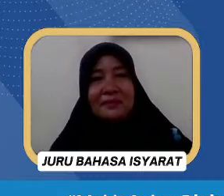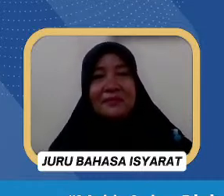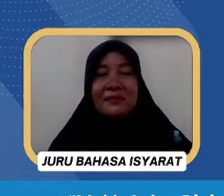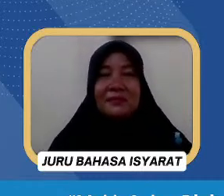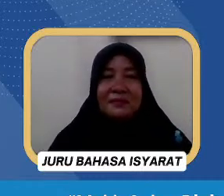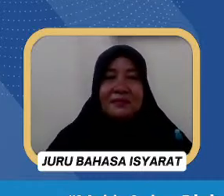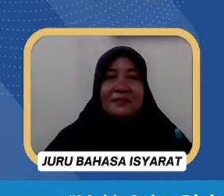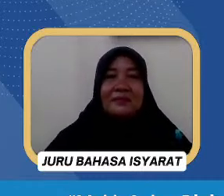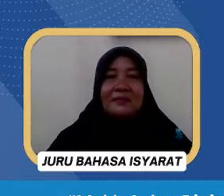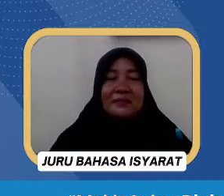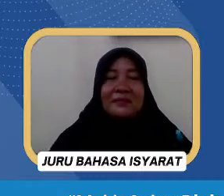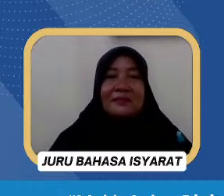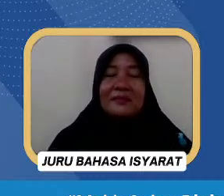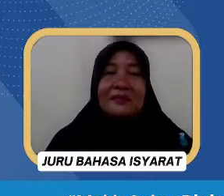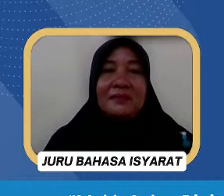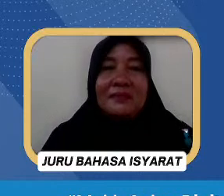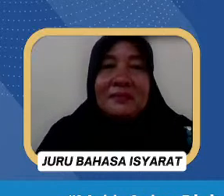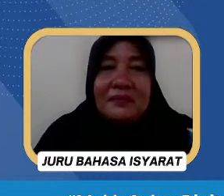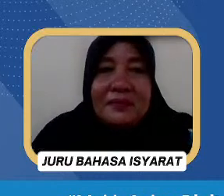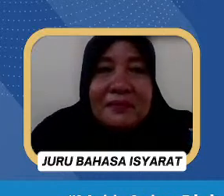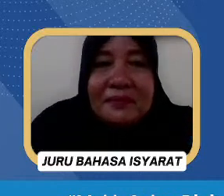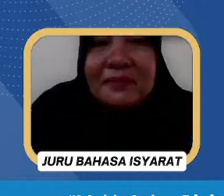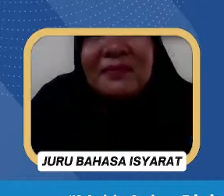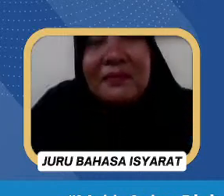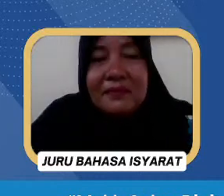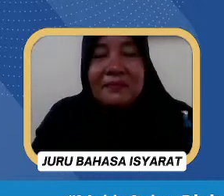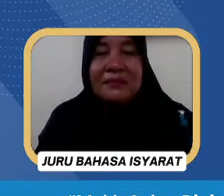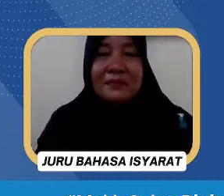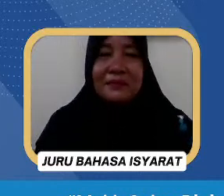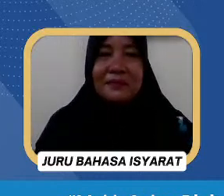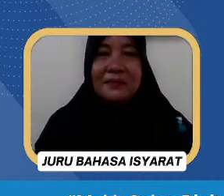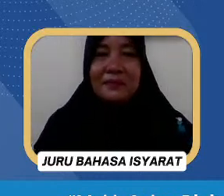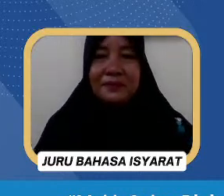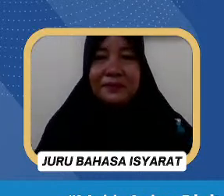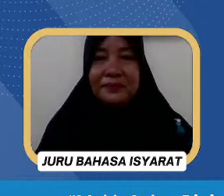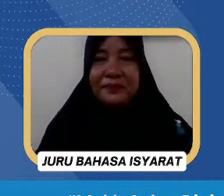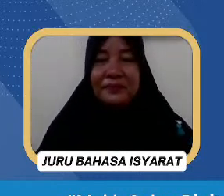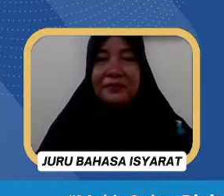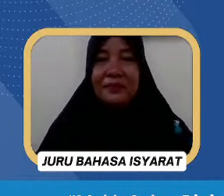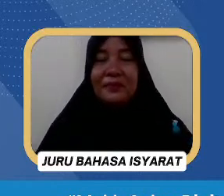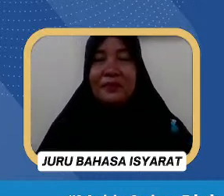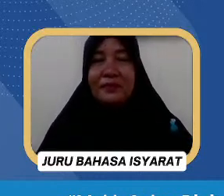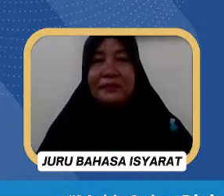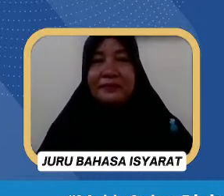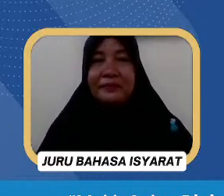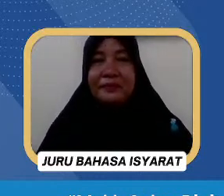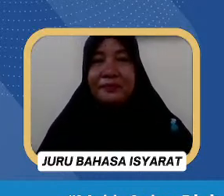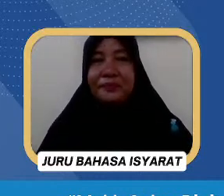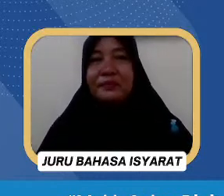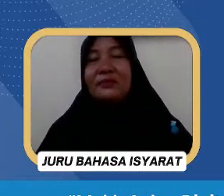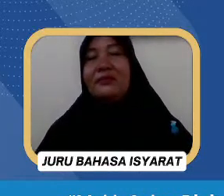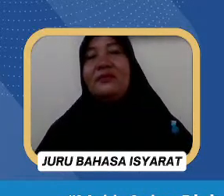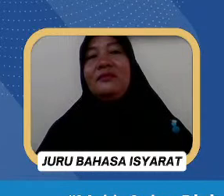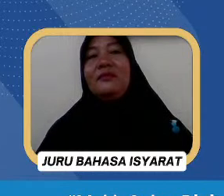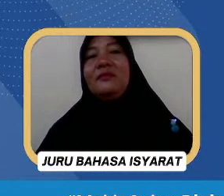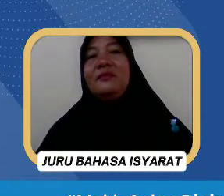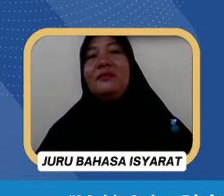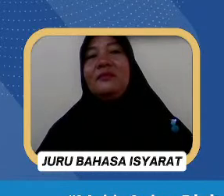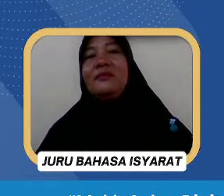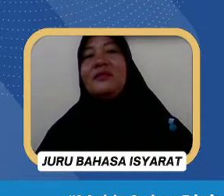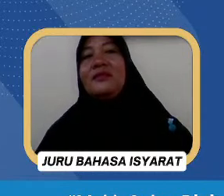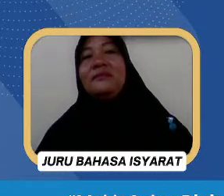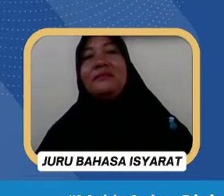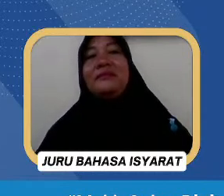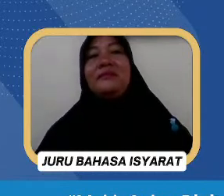Pertanyaannya untuk Bapak Irfan Hasmin ya Pak ya, saya izin membacakan ya Pak. Silakan. Jadi, Mbak